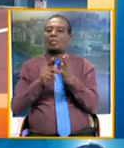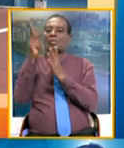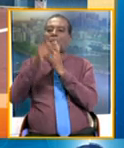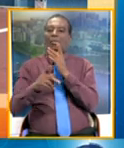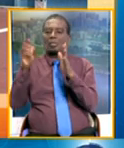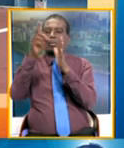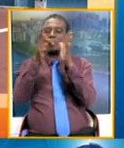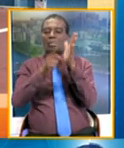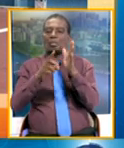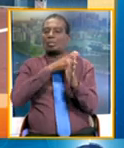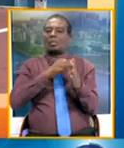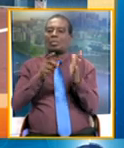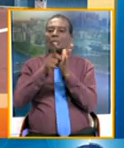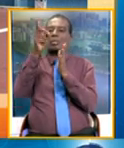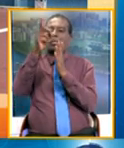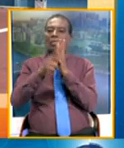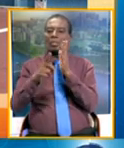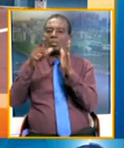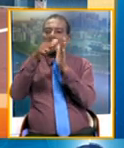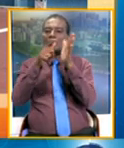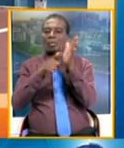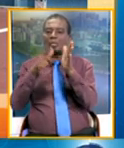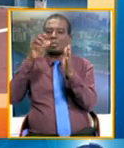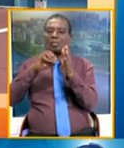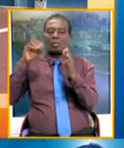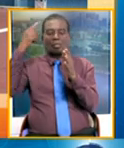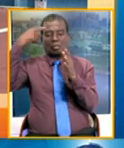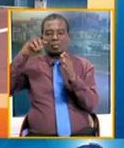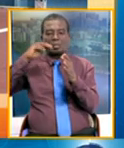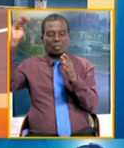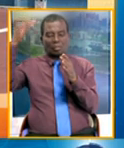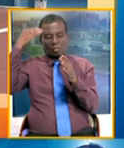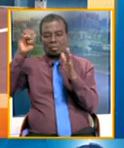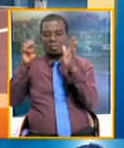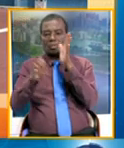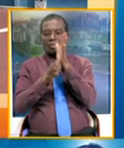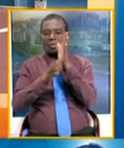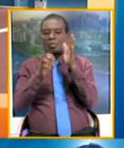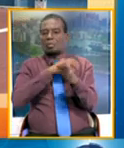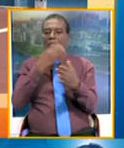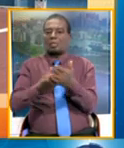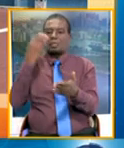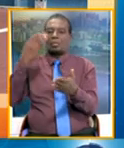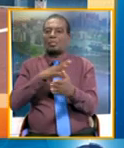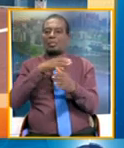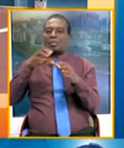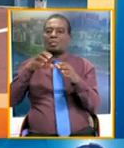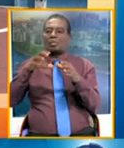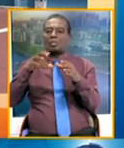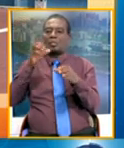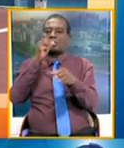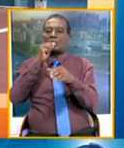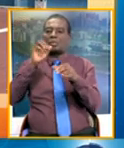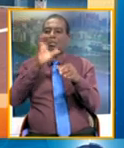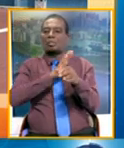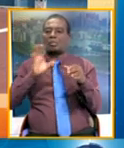de décret et un projet de loi, notamment au titre du ministère de l'Économie et des Finances. Le Conseil a adopté un projet de loi relatif